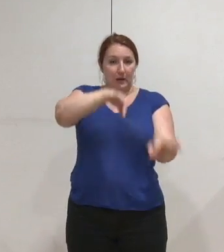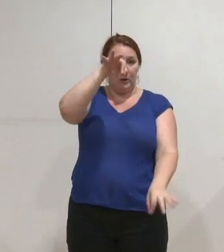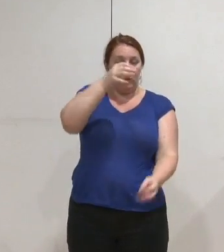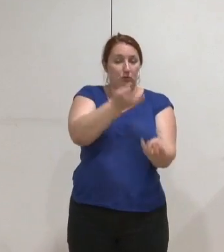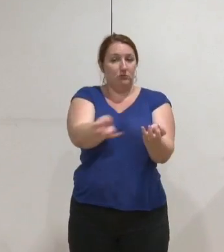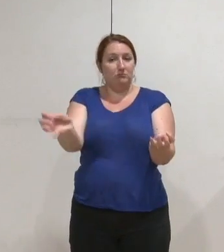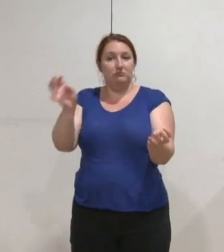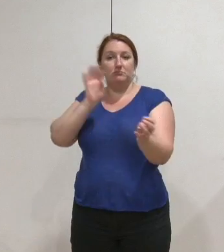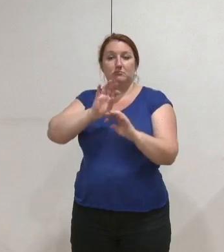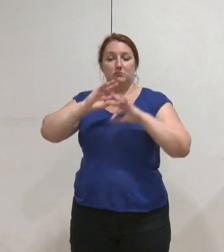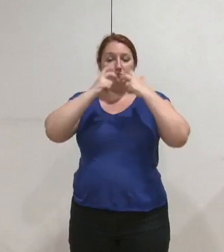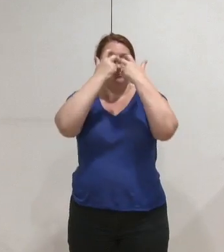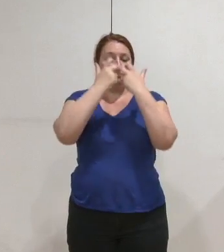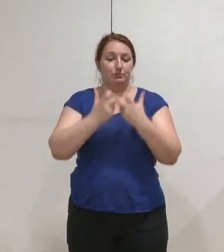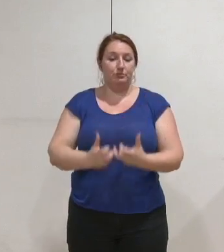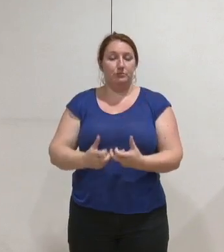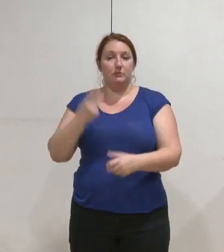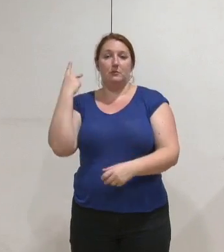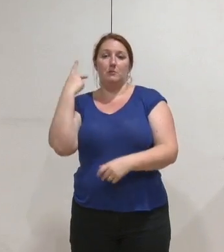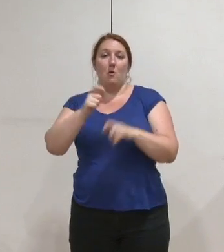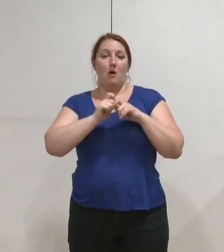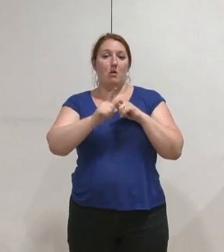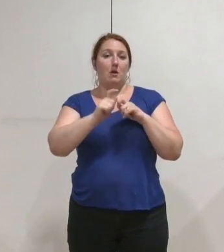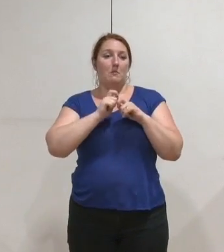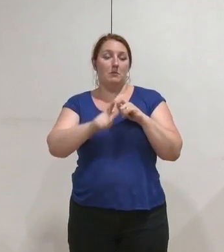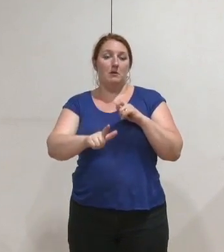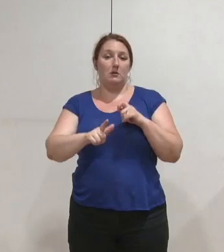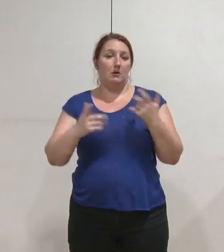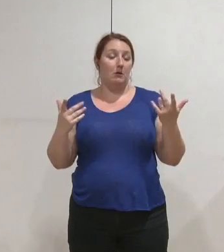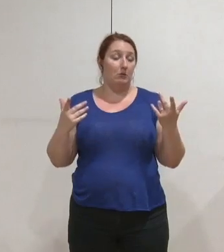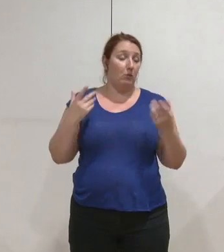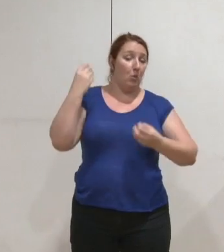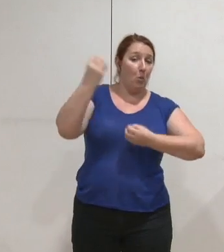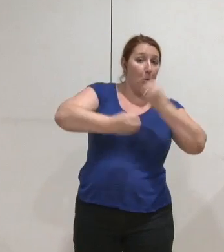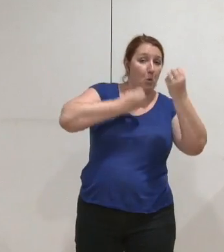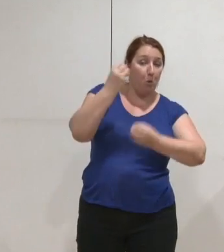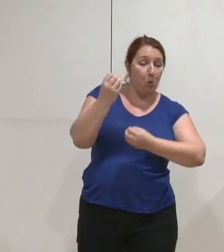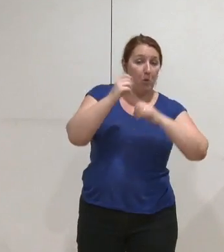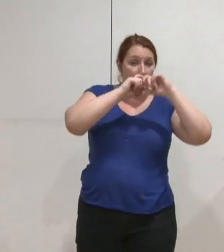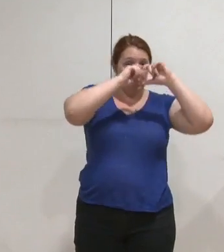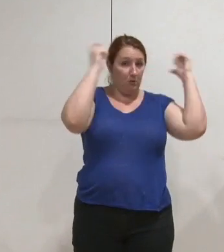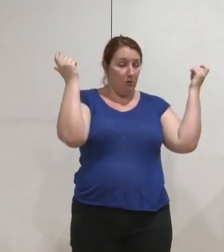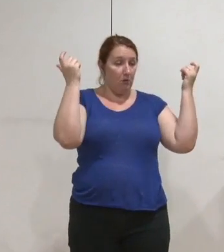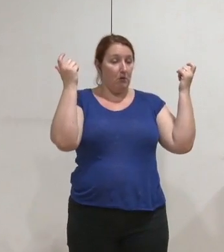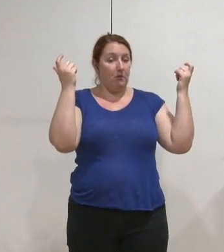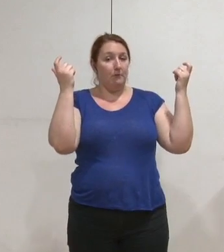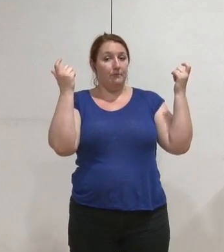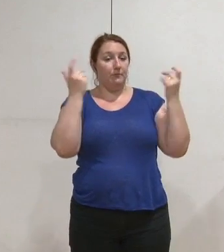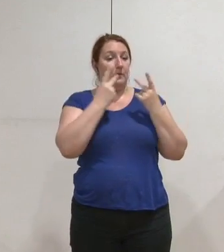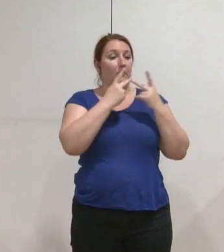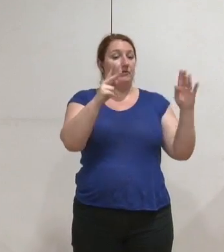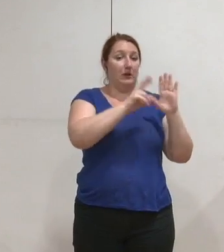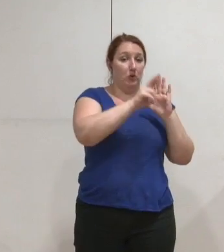le montant des indemnités qu'il perçoit que ce soit au titre de la de la ville de